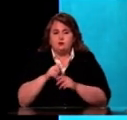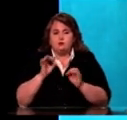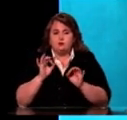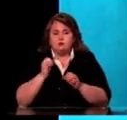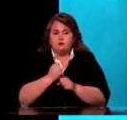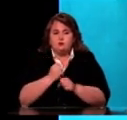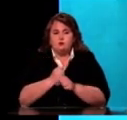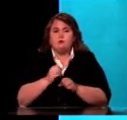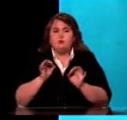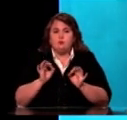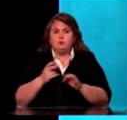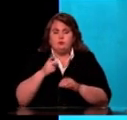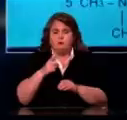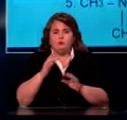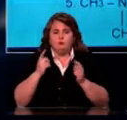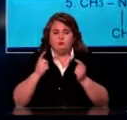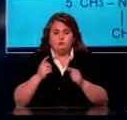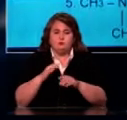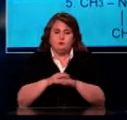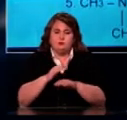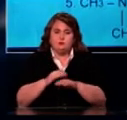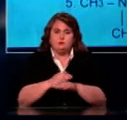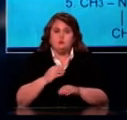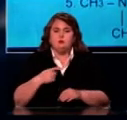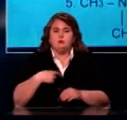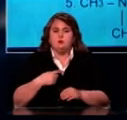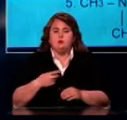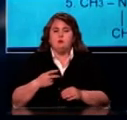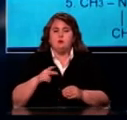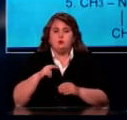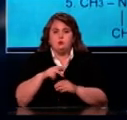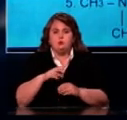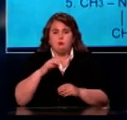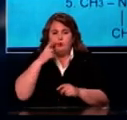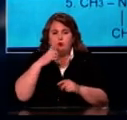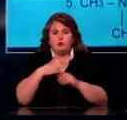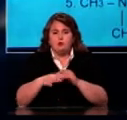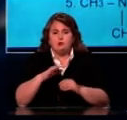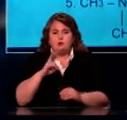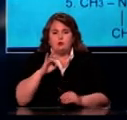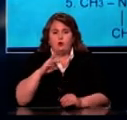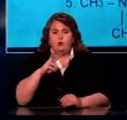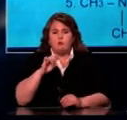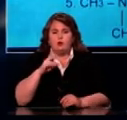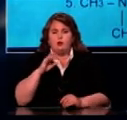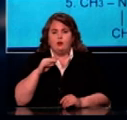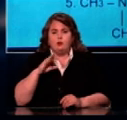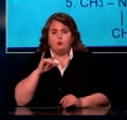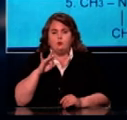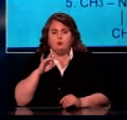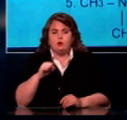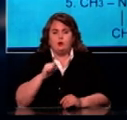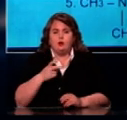то вы большие молодцы. Итак, мы подходим к понятию номенклатура. Что такое